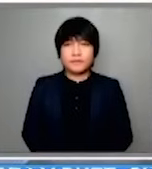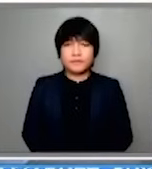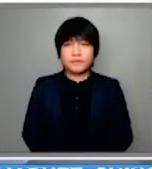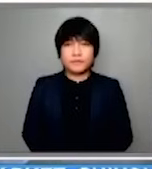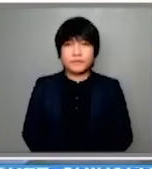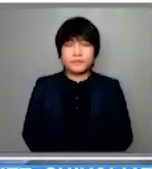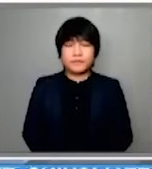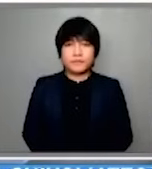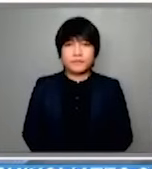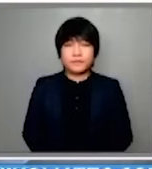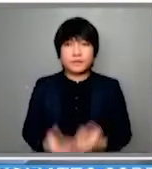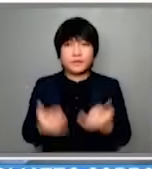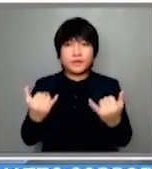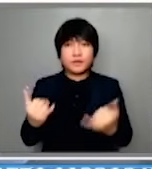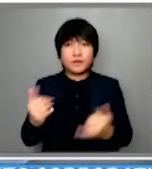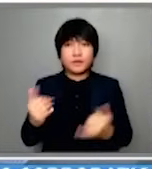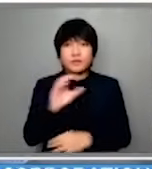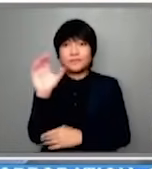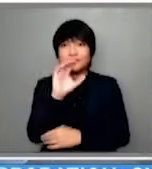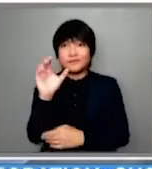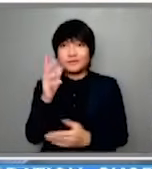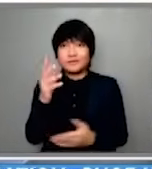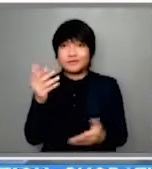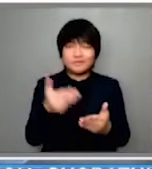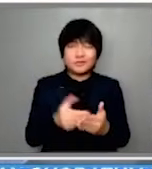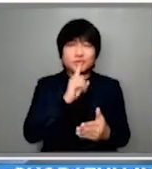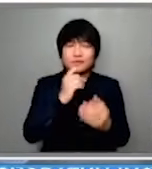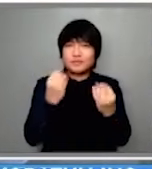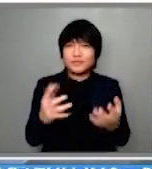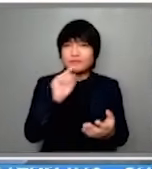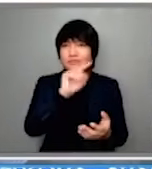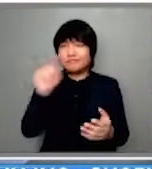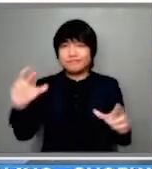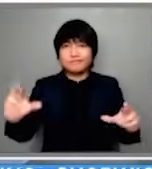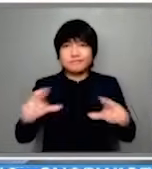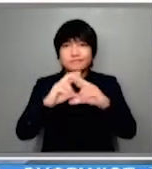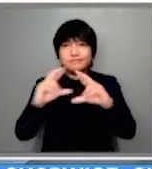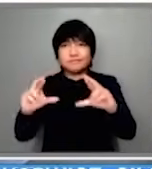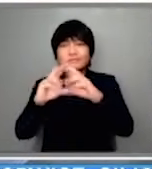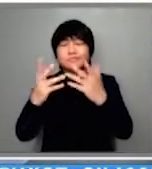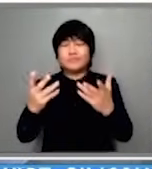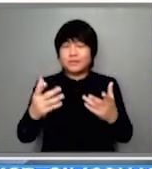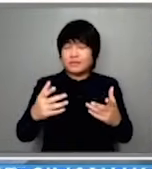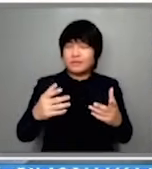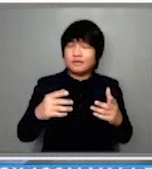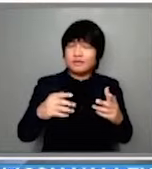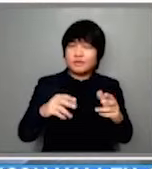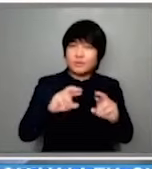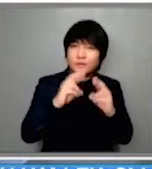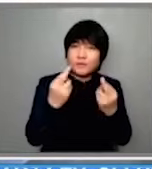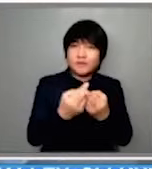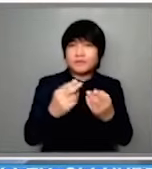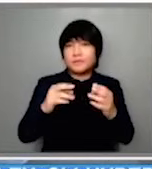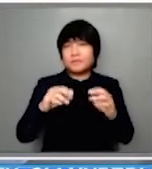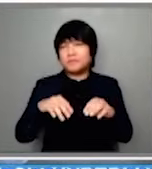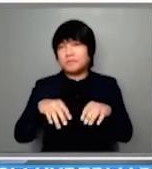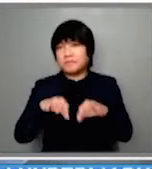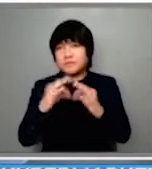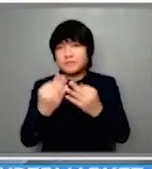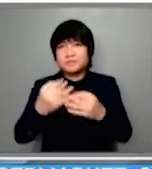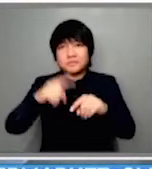Ngayong Christmas season, usong-uso ang mga reunion, hindi lang ng mga magkakamag-anak o magkakaibigan. Pwede rin ng